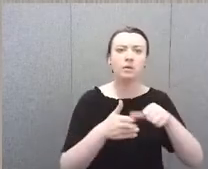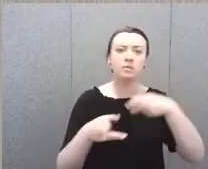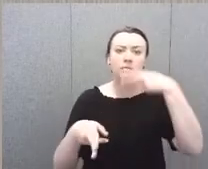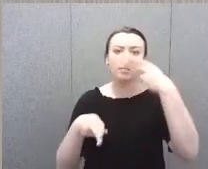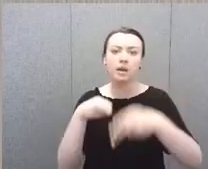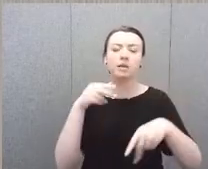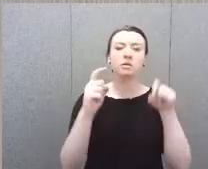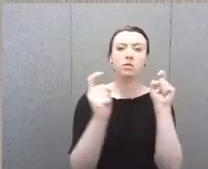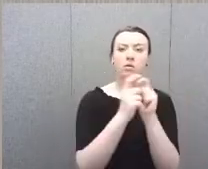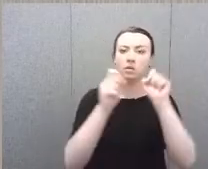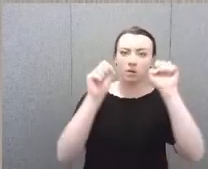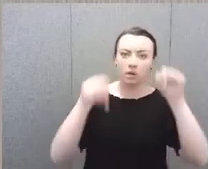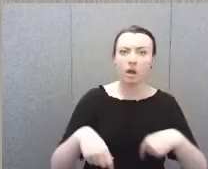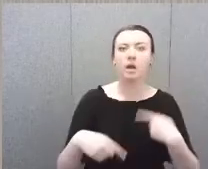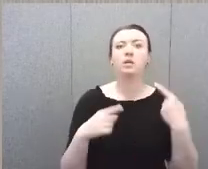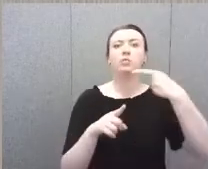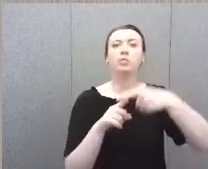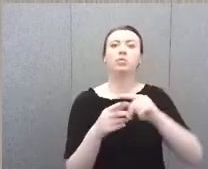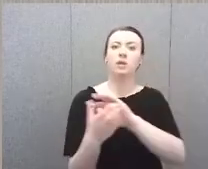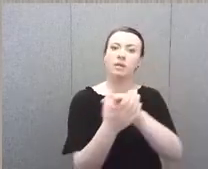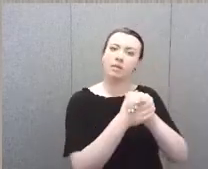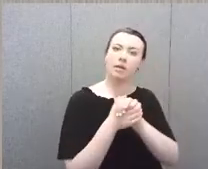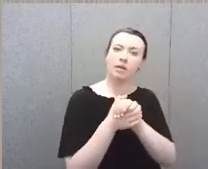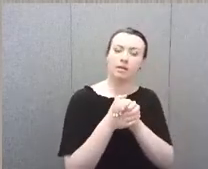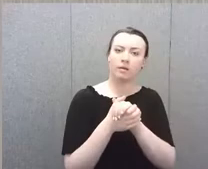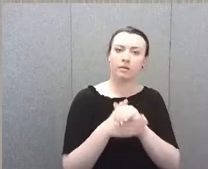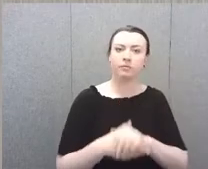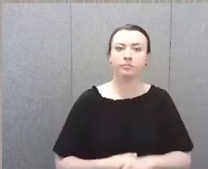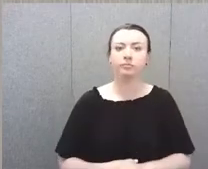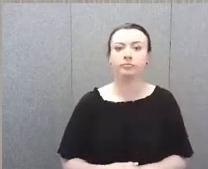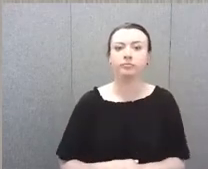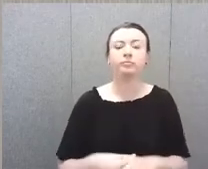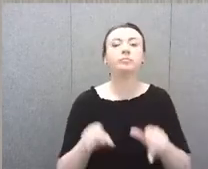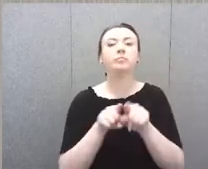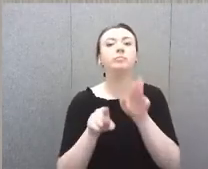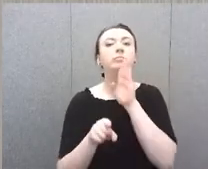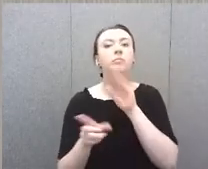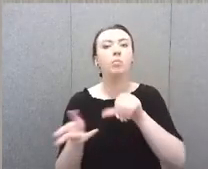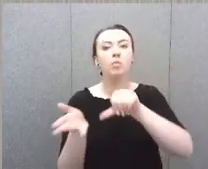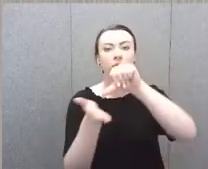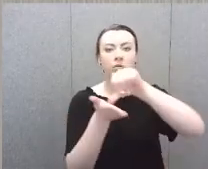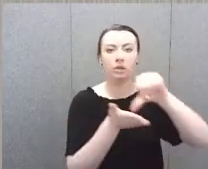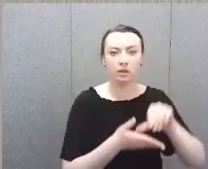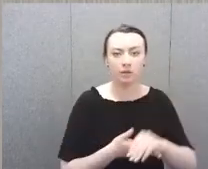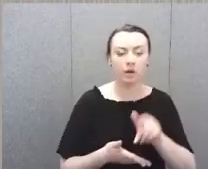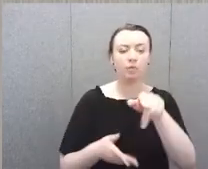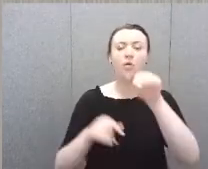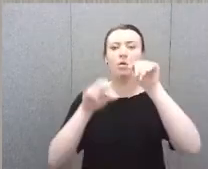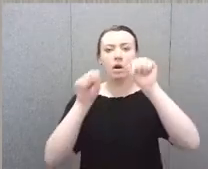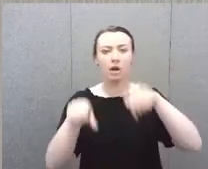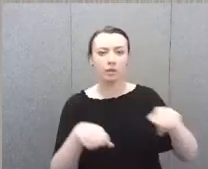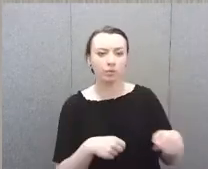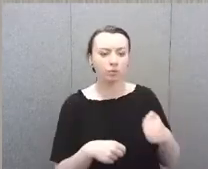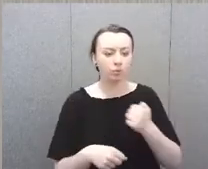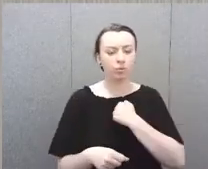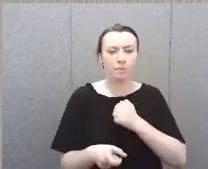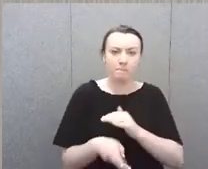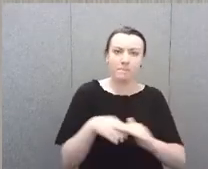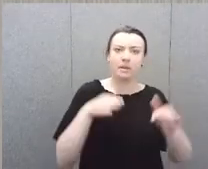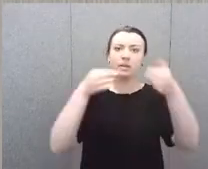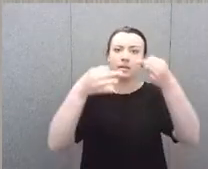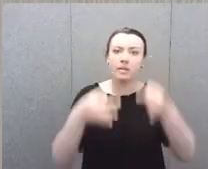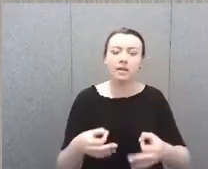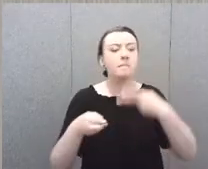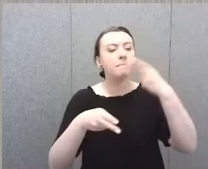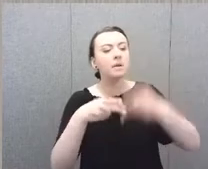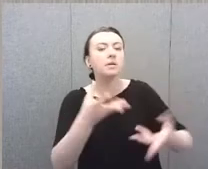равны, что женщины имеют одинаковые права в миротворческом процессе, а более того, участие женщин и равные